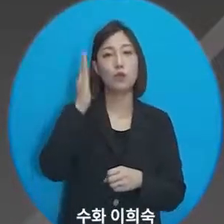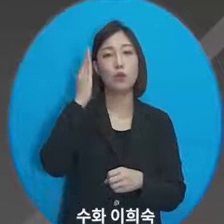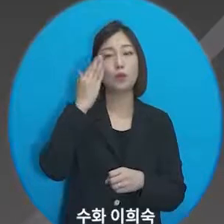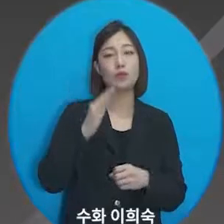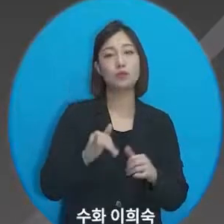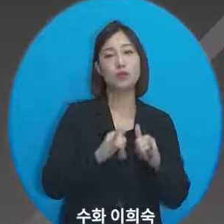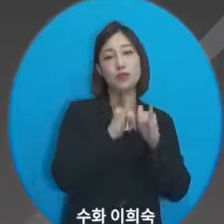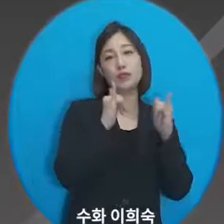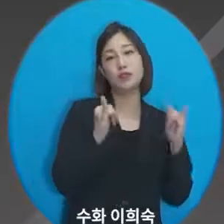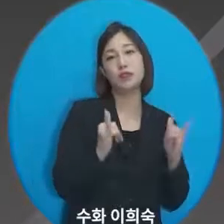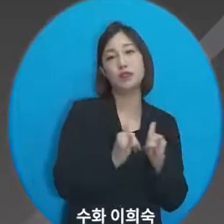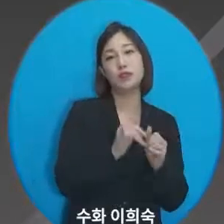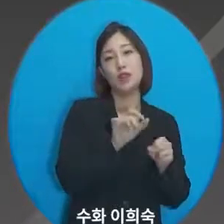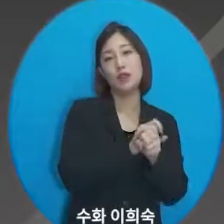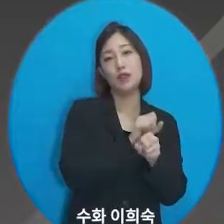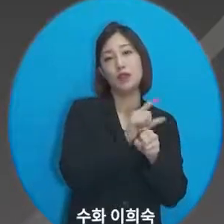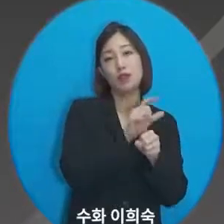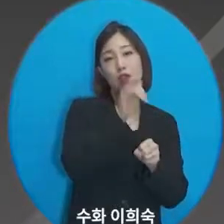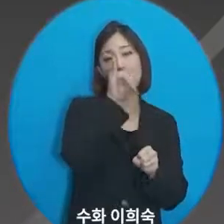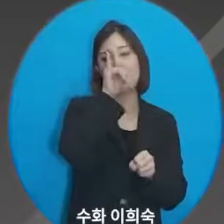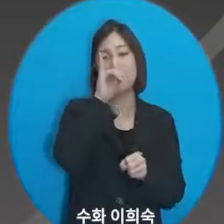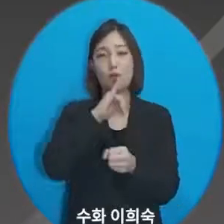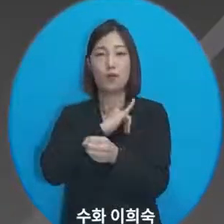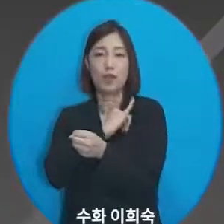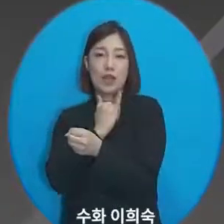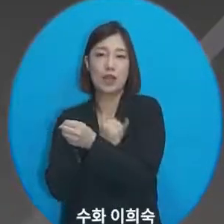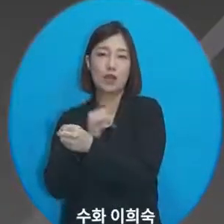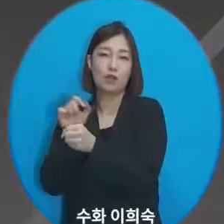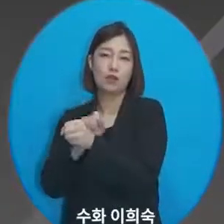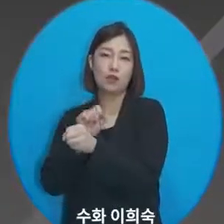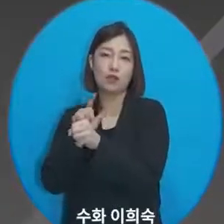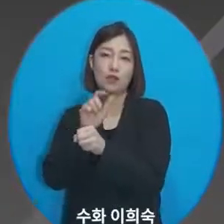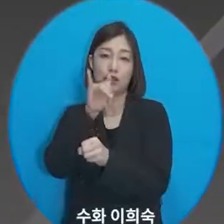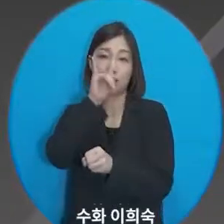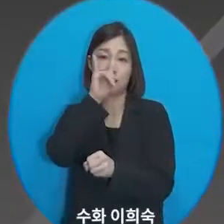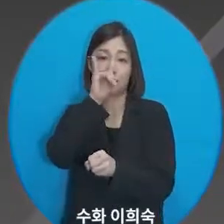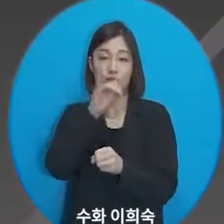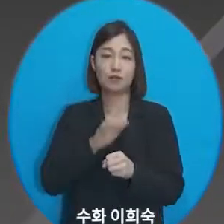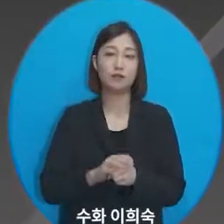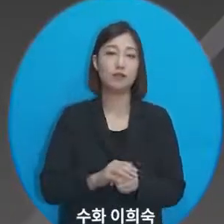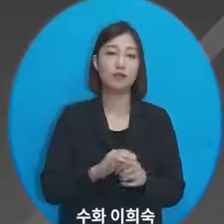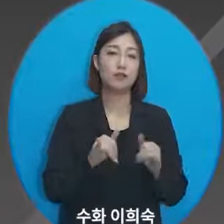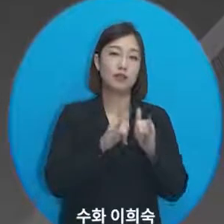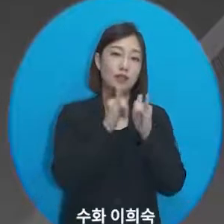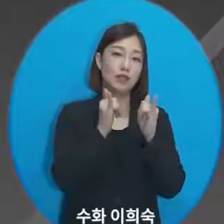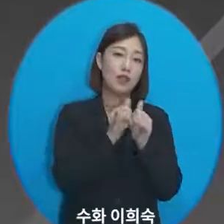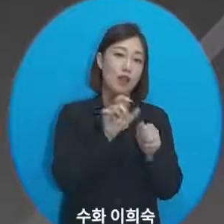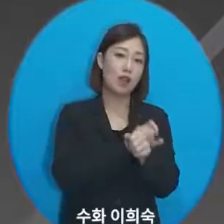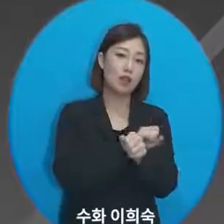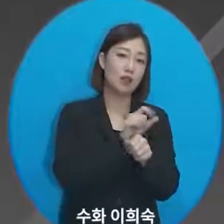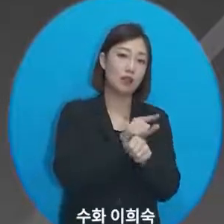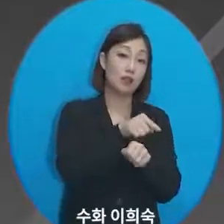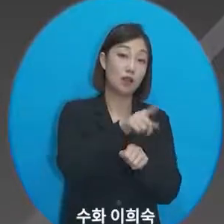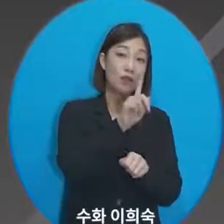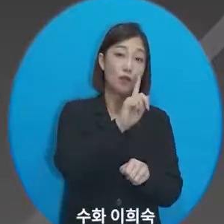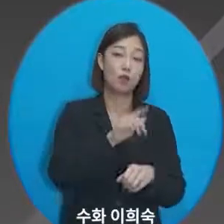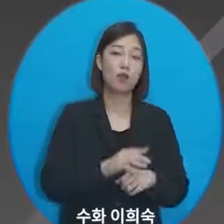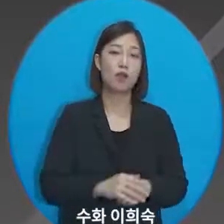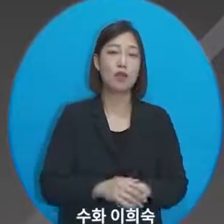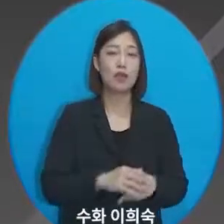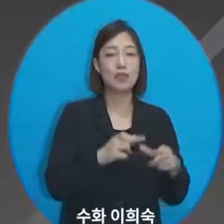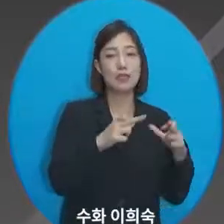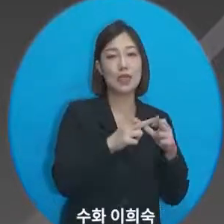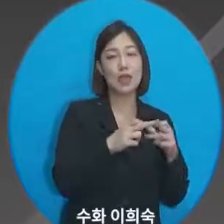인권적 접근이 시도되는 시기입니다. 그 사회적 접근은 장애인과 소외 그 계층들이 뭐 이동을